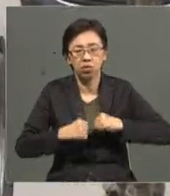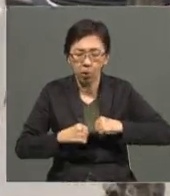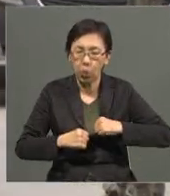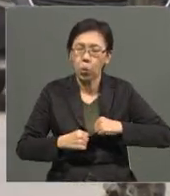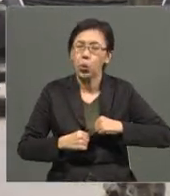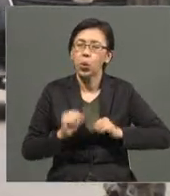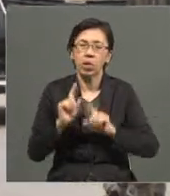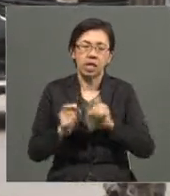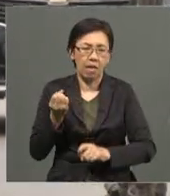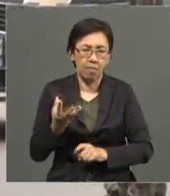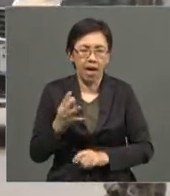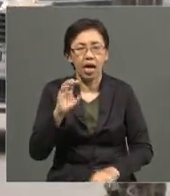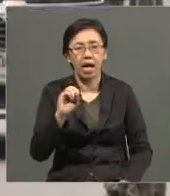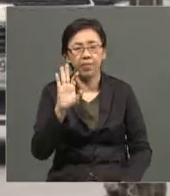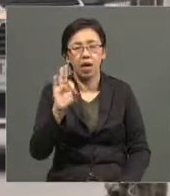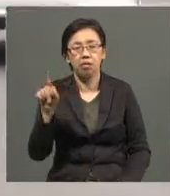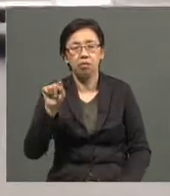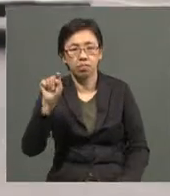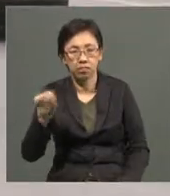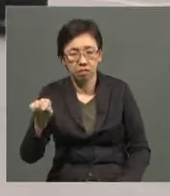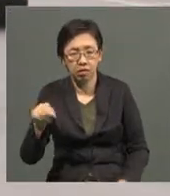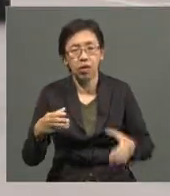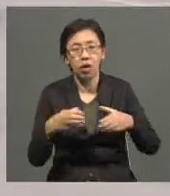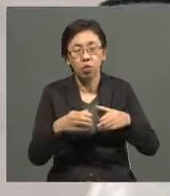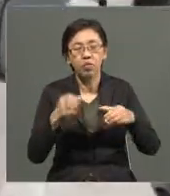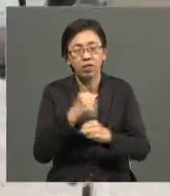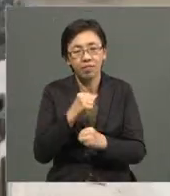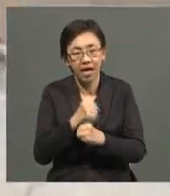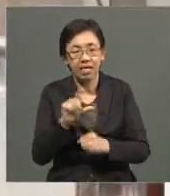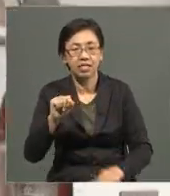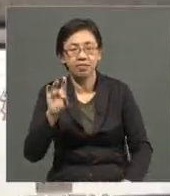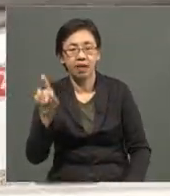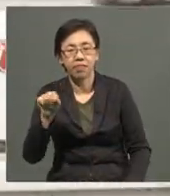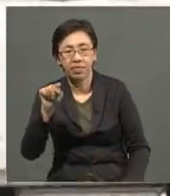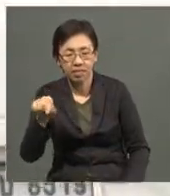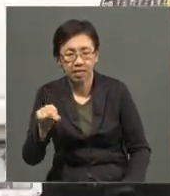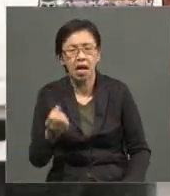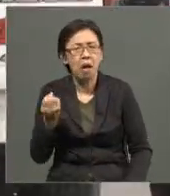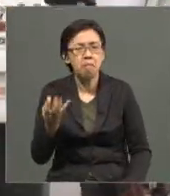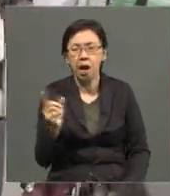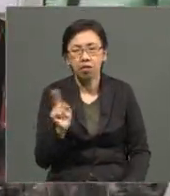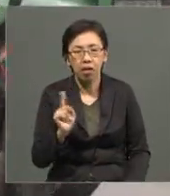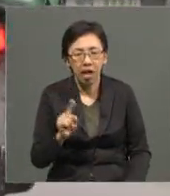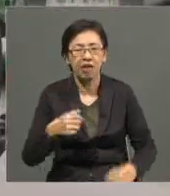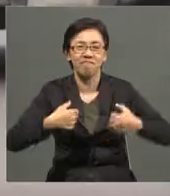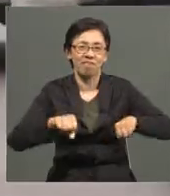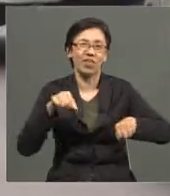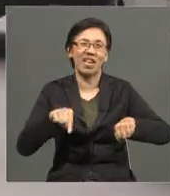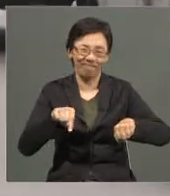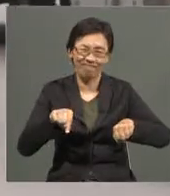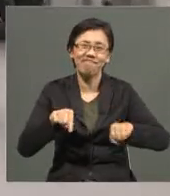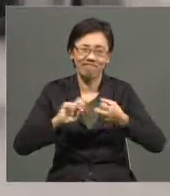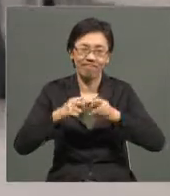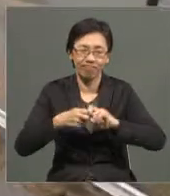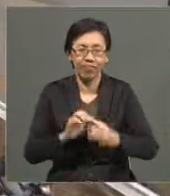เสียชีวิตสูงถึง 59% และกลุ่มวัยทำงาน 28% ส่วนใหญ่เกิดกับกลุ่มรถจักรยานยนต์ส่ว